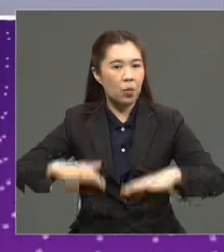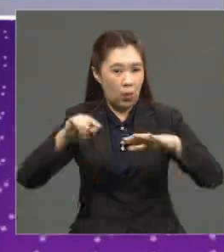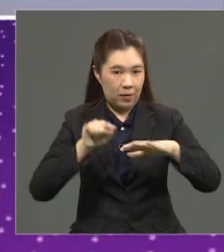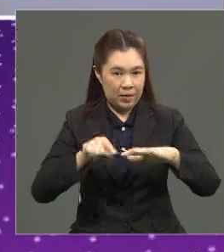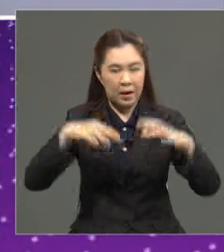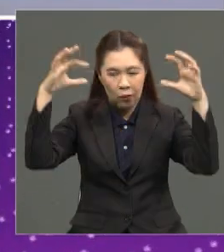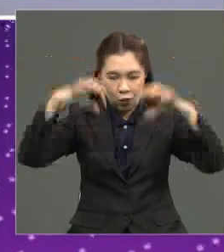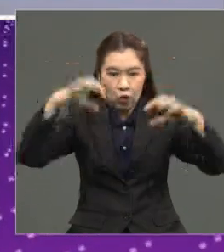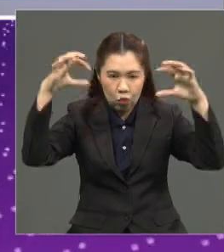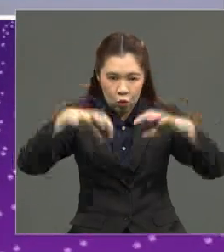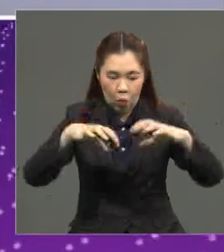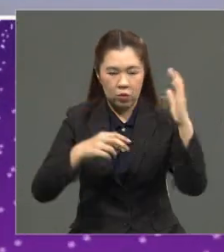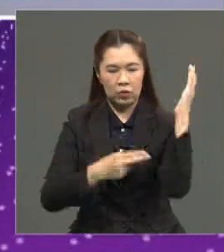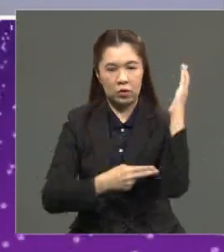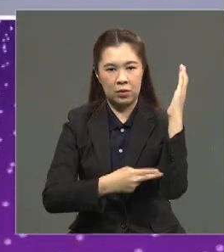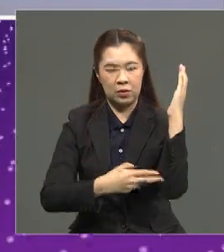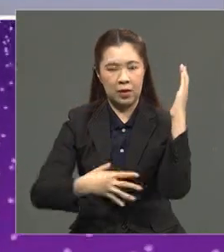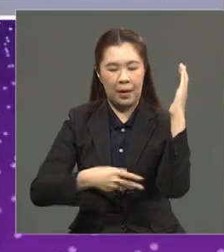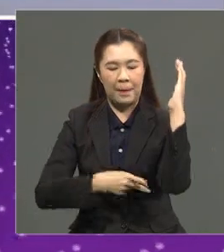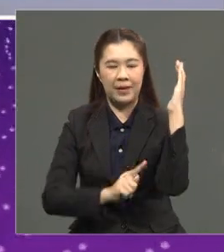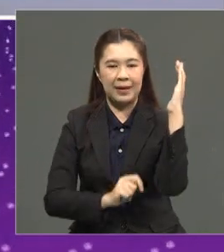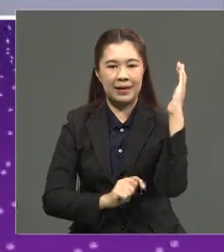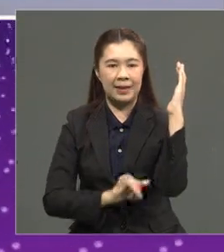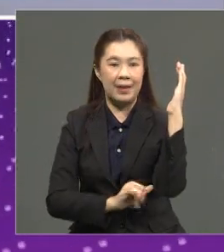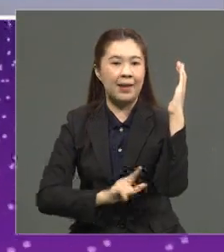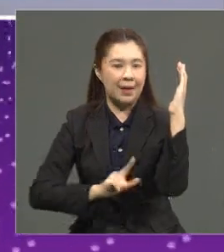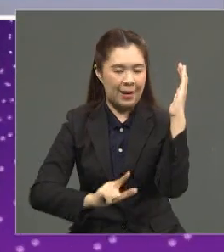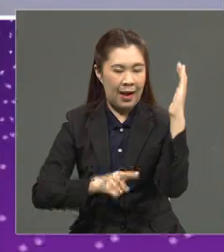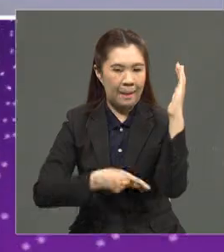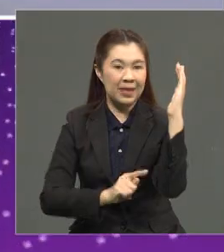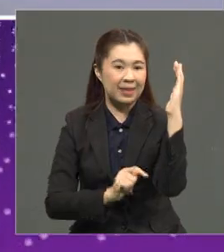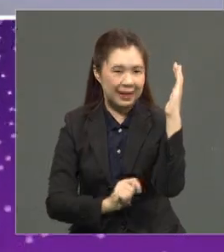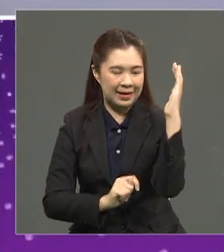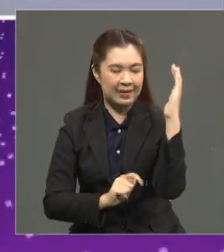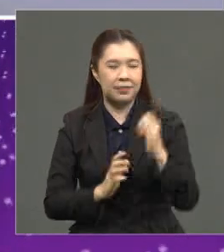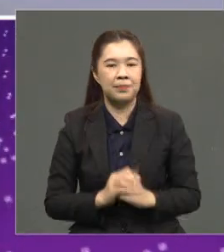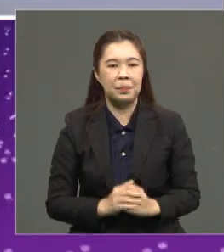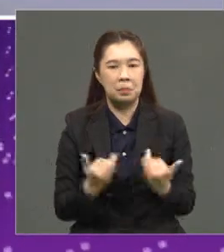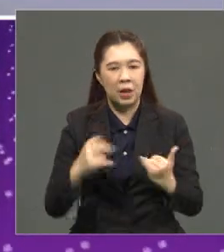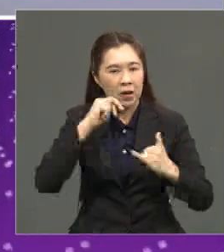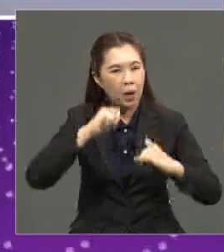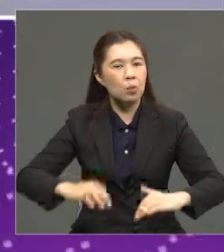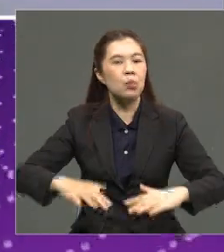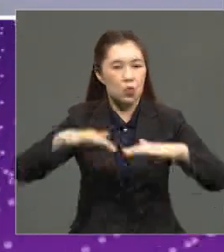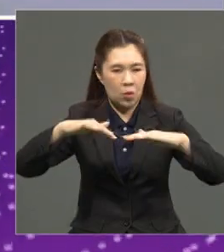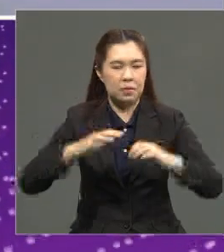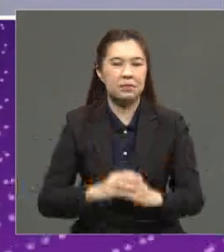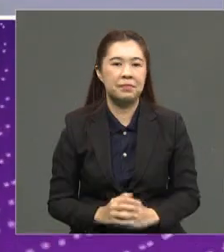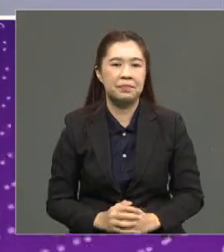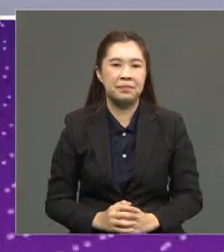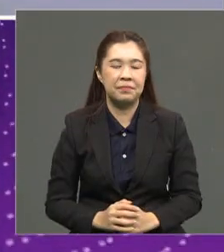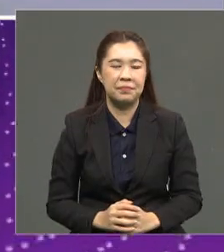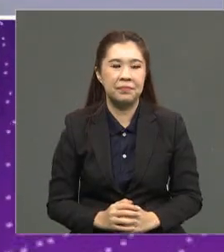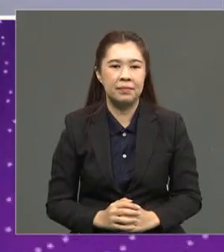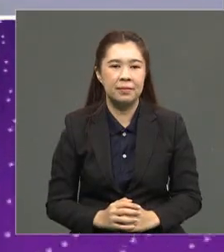จังหวัดโดยเฉพาะที่สงขลายะลาปัตตานีและนราธิวาสครับซึ่งเป็นพื้นที่ที่ถูกน้ำท่วมดักอยู่แล้วมา